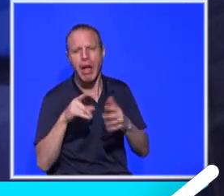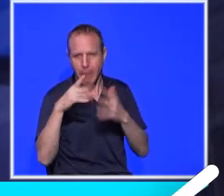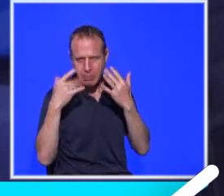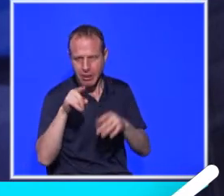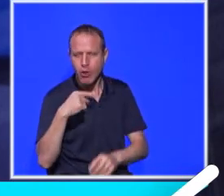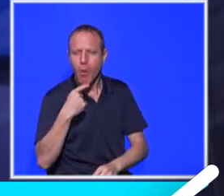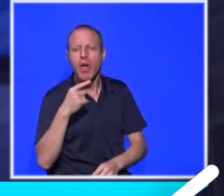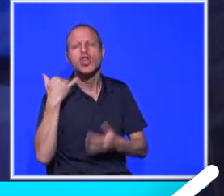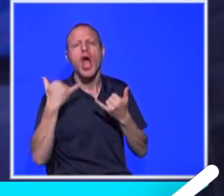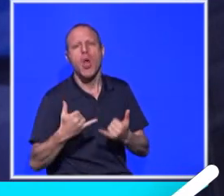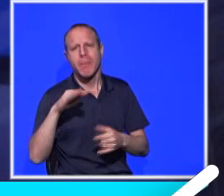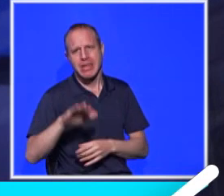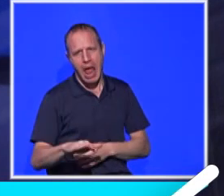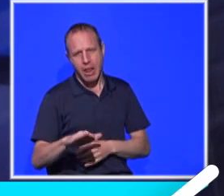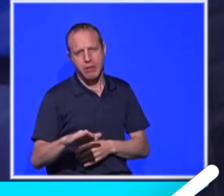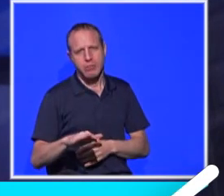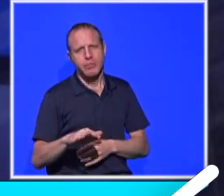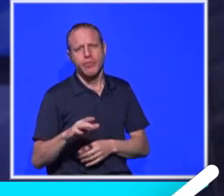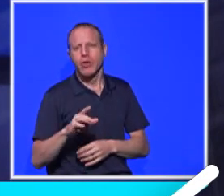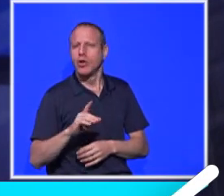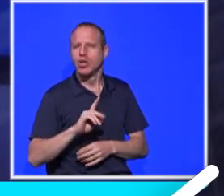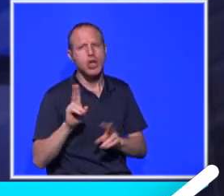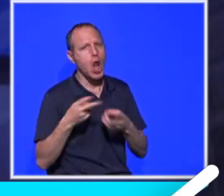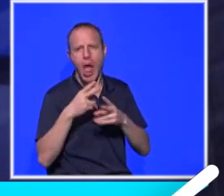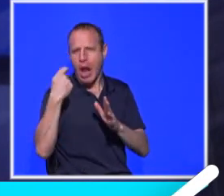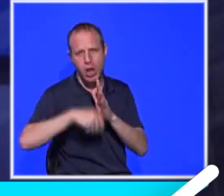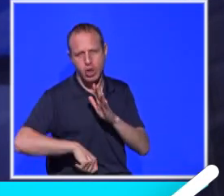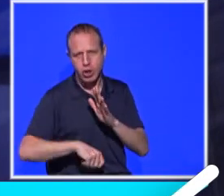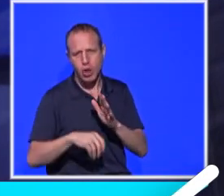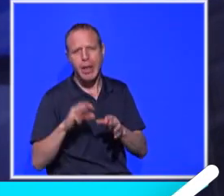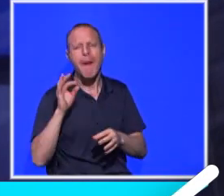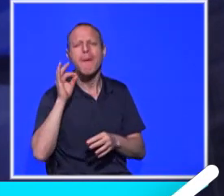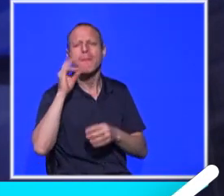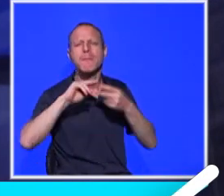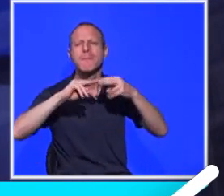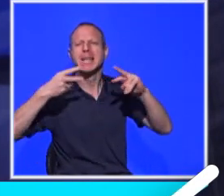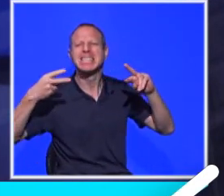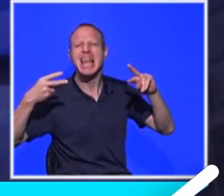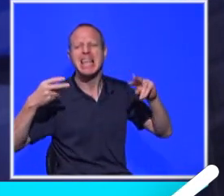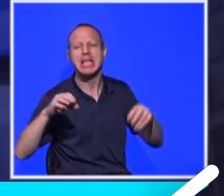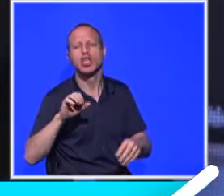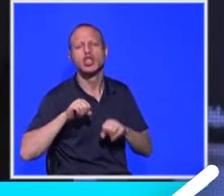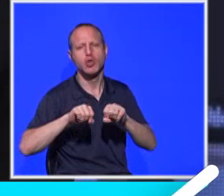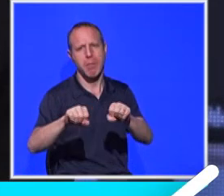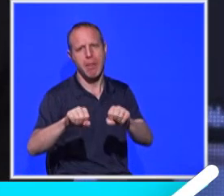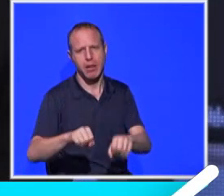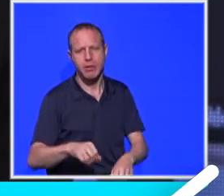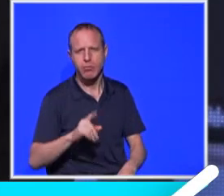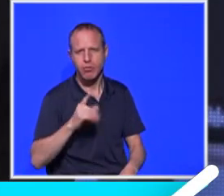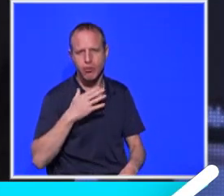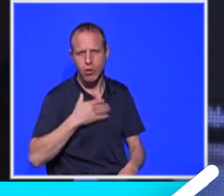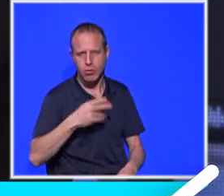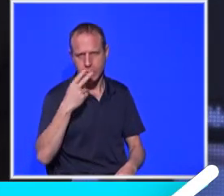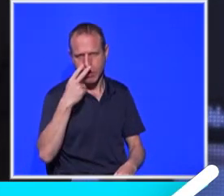אומר שהיום ילד כנראה שלא ידע, לא יכל לקנות ביסלי בסופרמרקט. מי שרוצה לראות את העוני